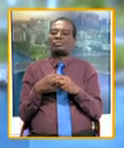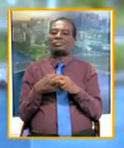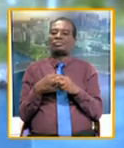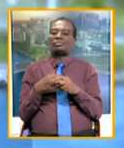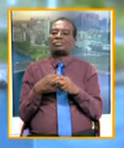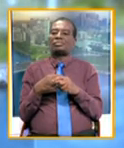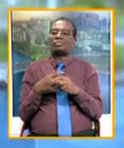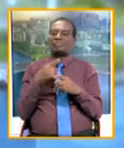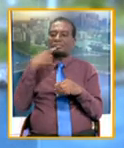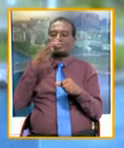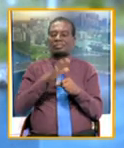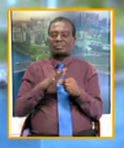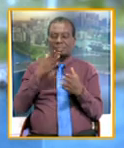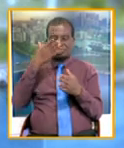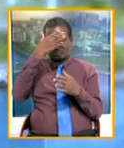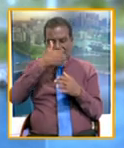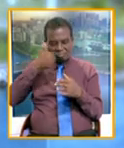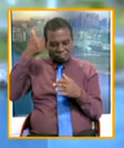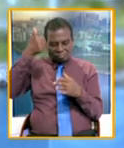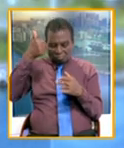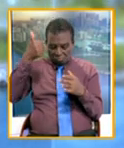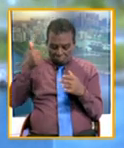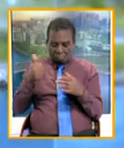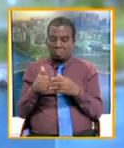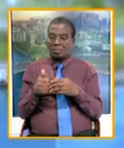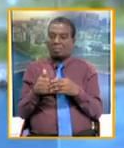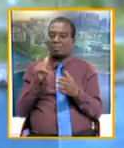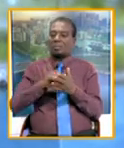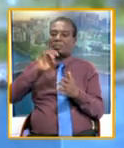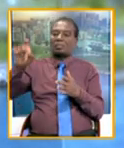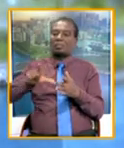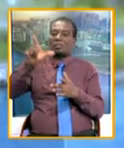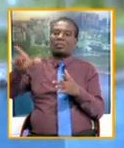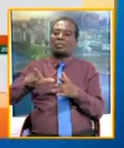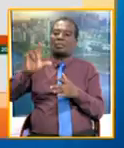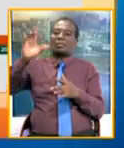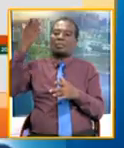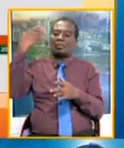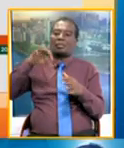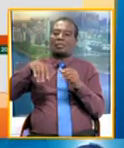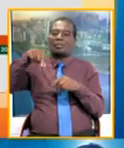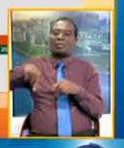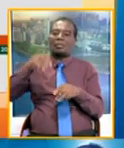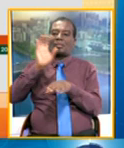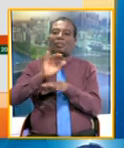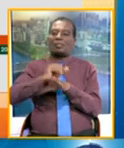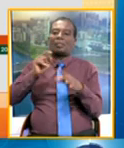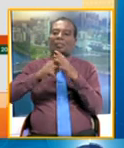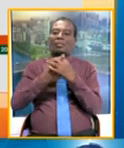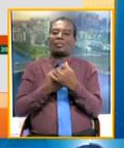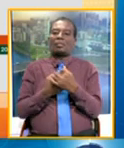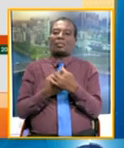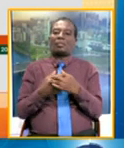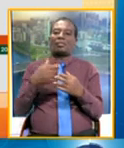Je vous l'avais promis, c'était un magnifique hommage. C'est lundi dernier, 8 novembre, que la Côte d'Ivoire a démarré son